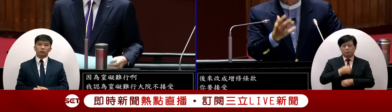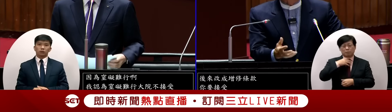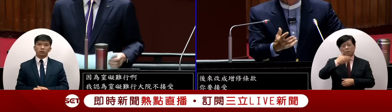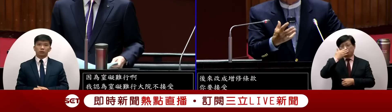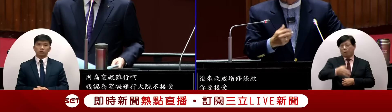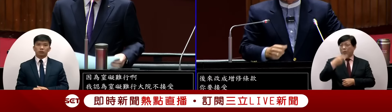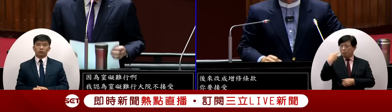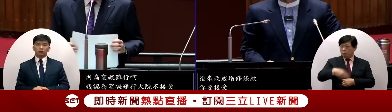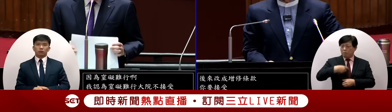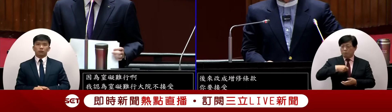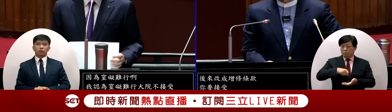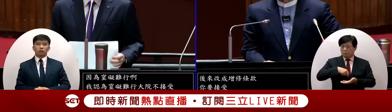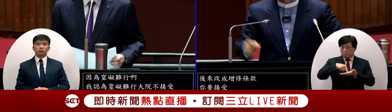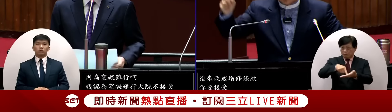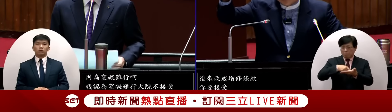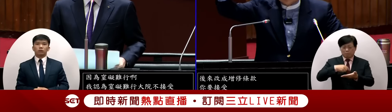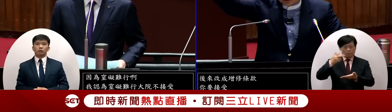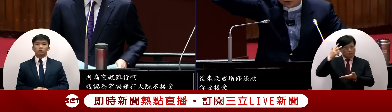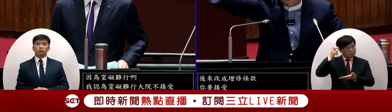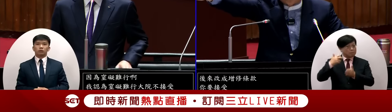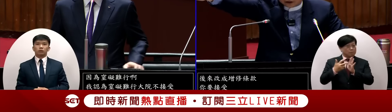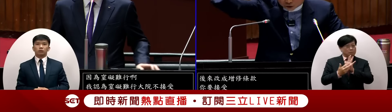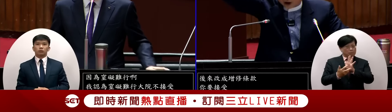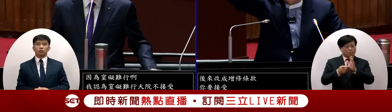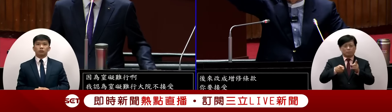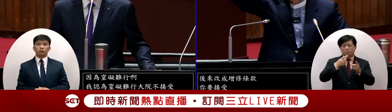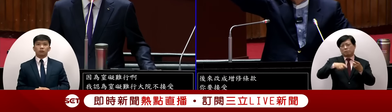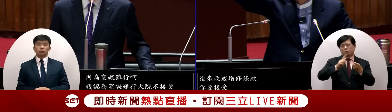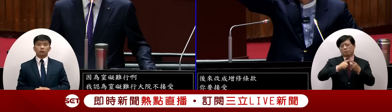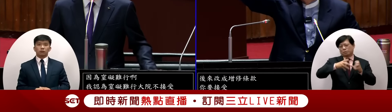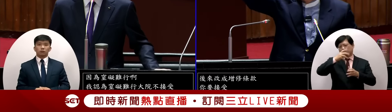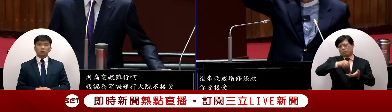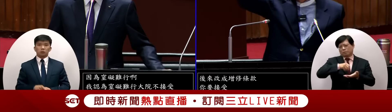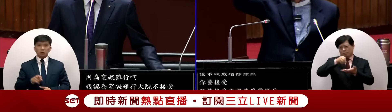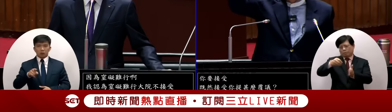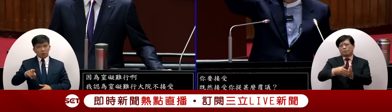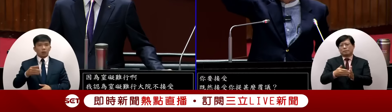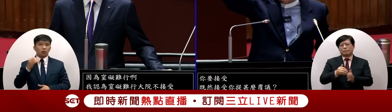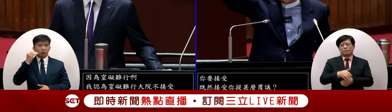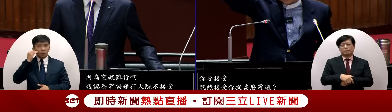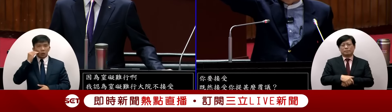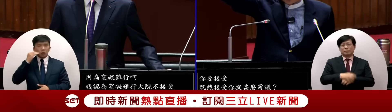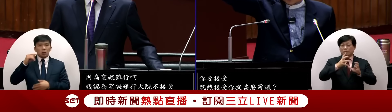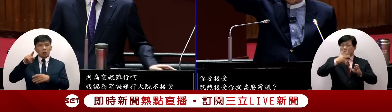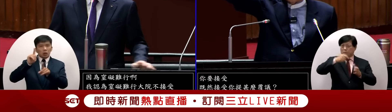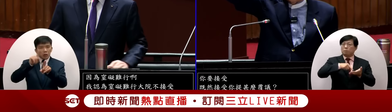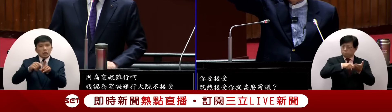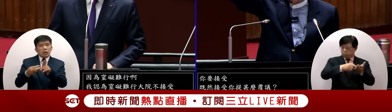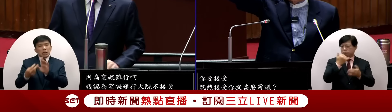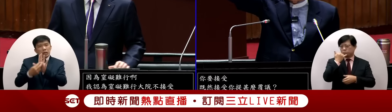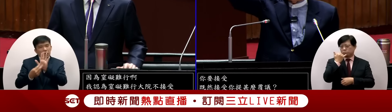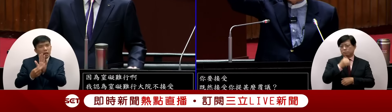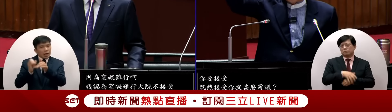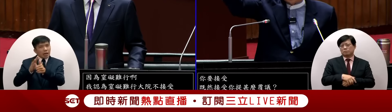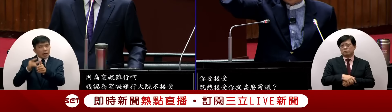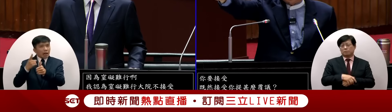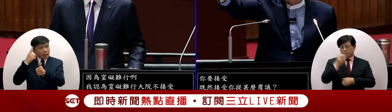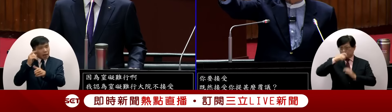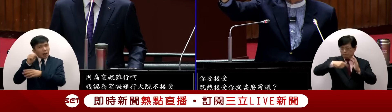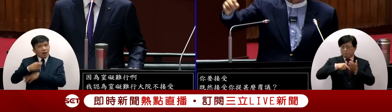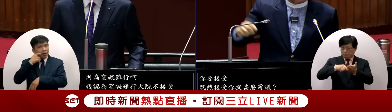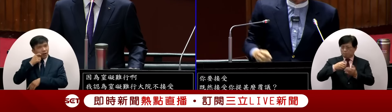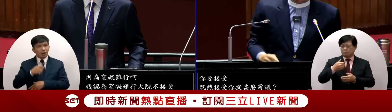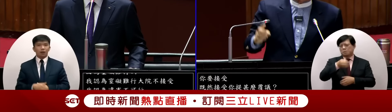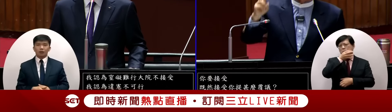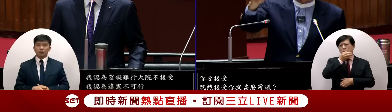输了，怎么有脸提释宪呢？事先给总统提， 我提100个理由都很难说服委员，我知道 了。总统提可以，对不对？监察院提可以